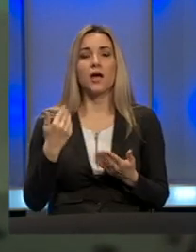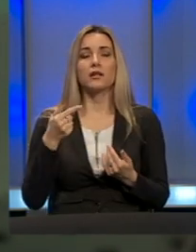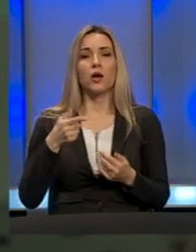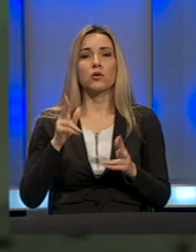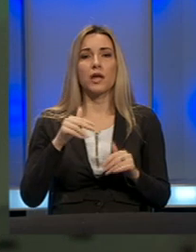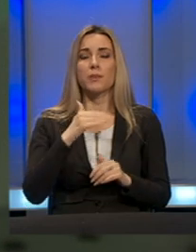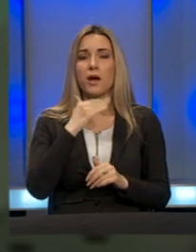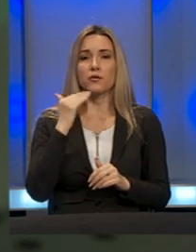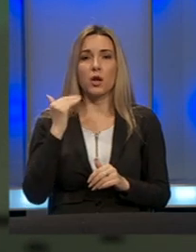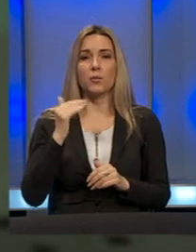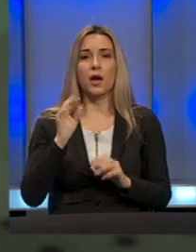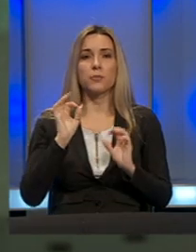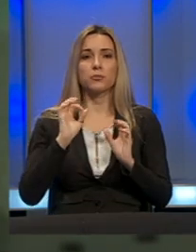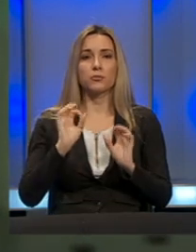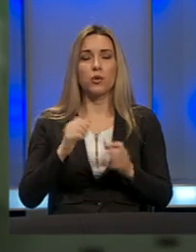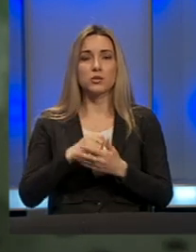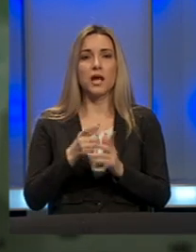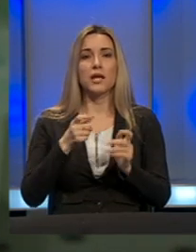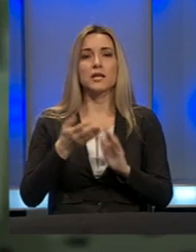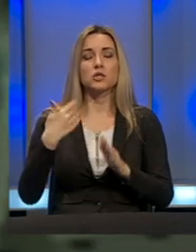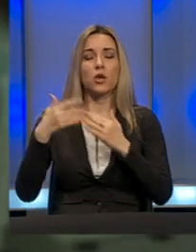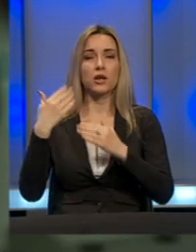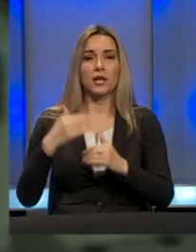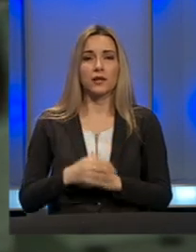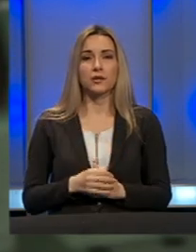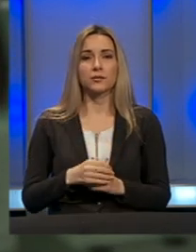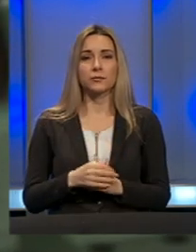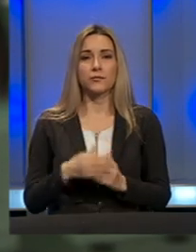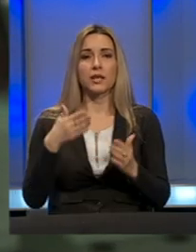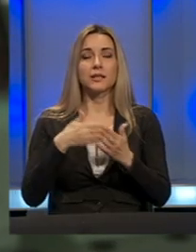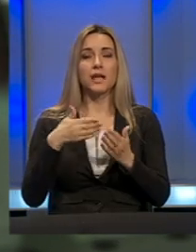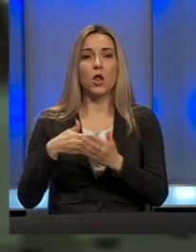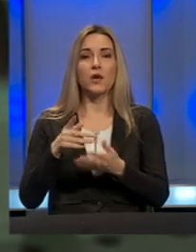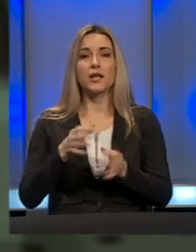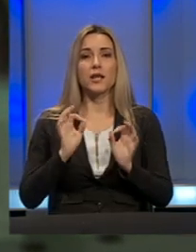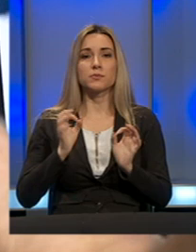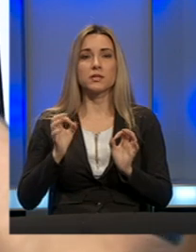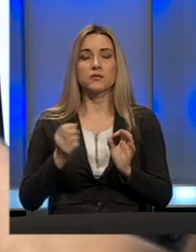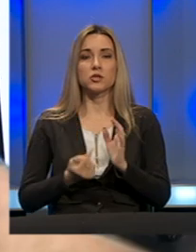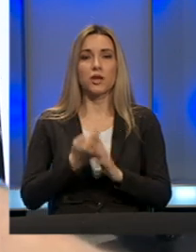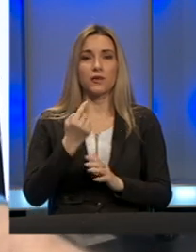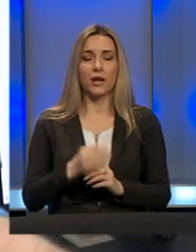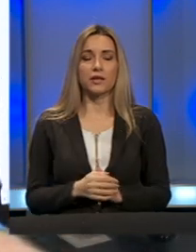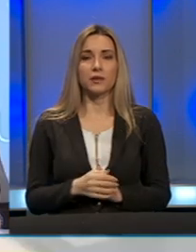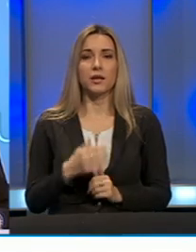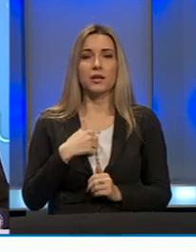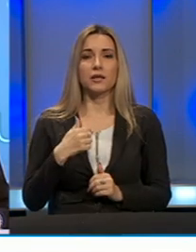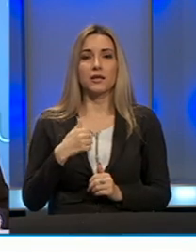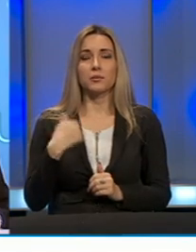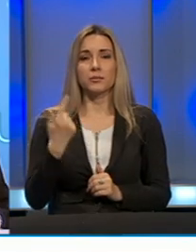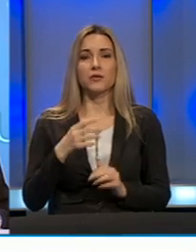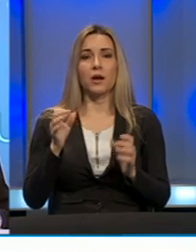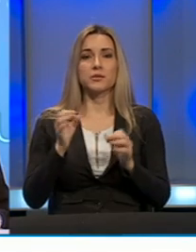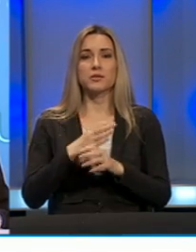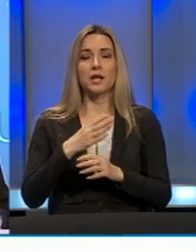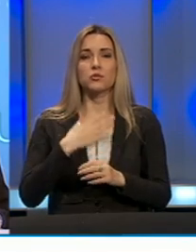ima veoma pouzdan historijat, ajmo reći, djelovanja i nespecifičnih tih efekata. Da. Ja vam sreću, odnosno mi vam